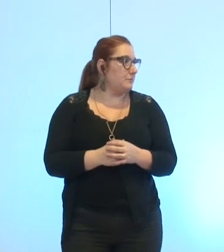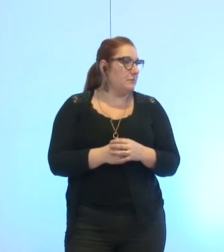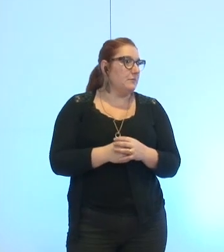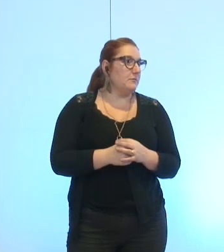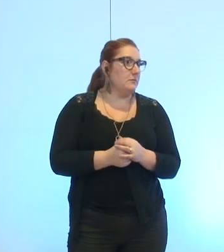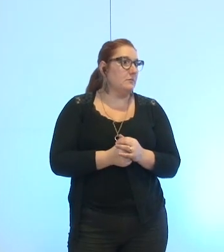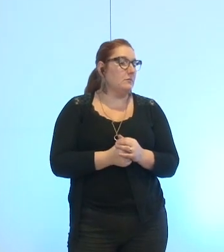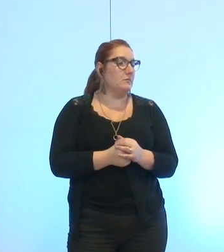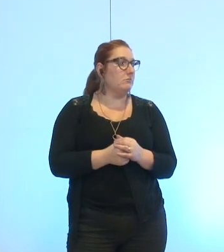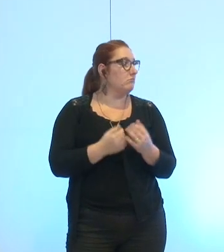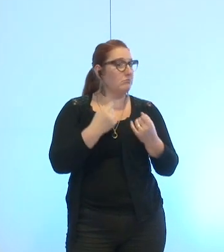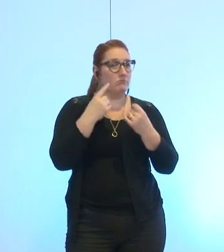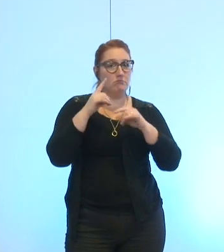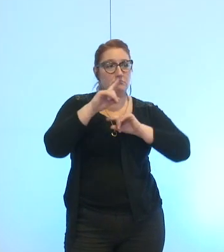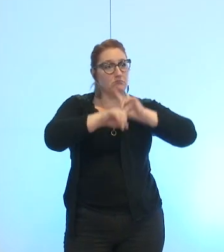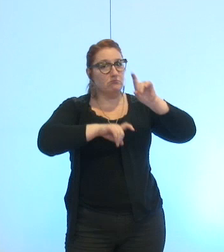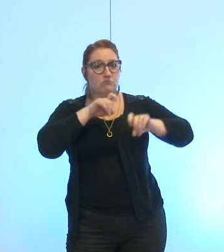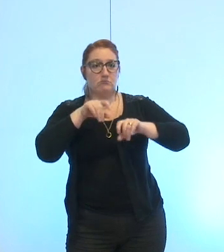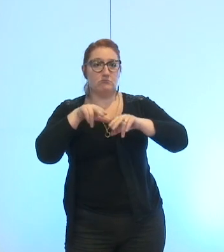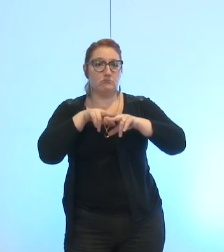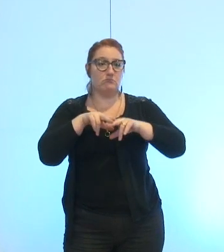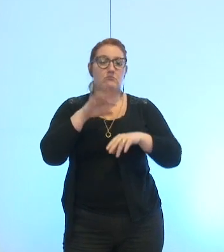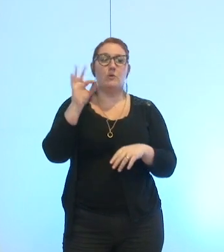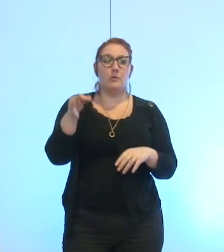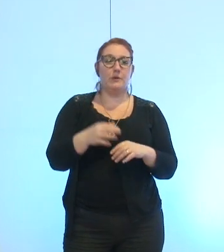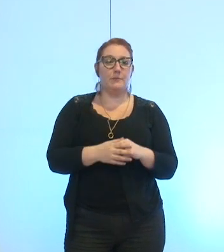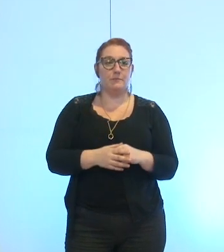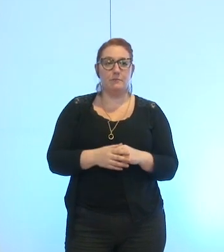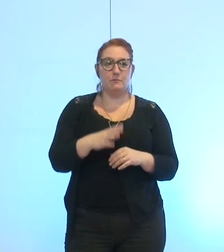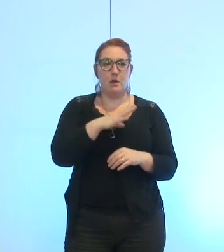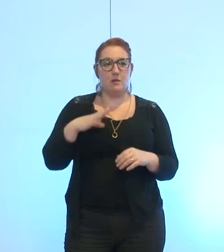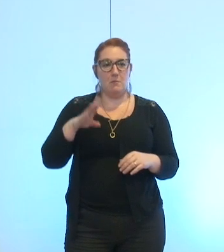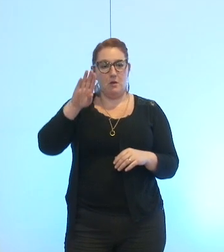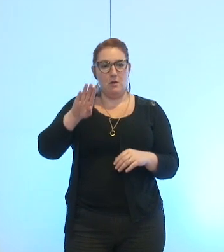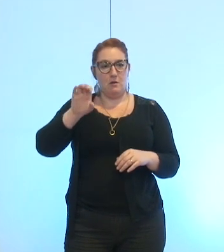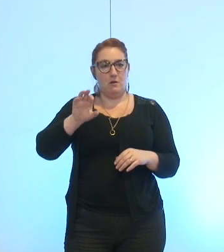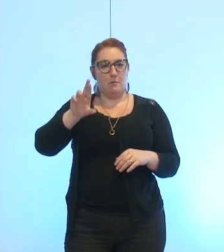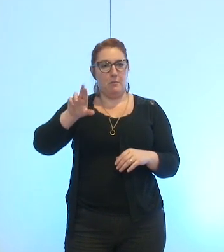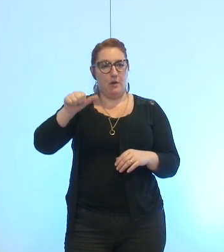merci n'y a pas de question particulières oui natthalie Beranger